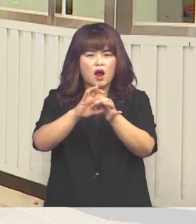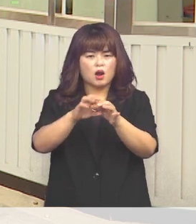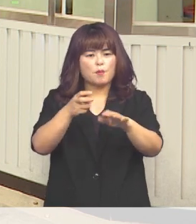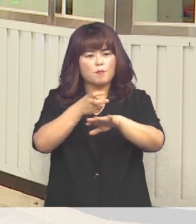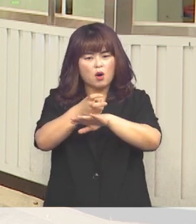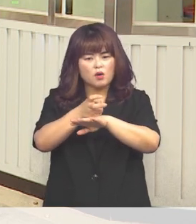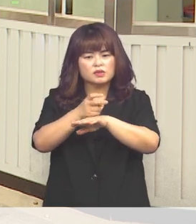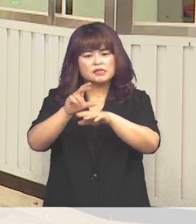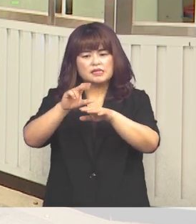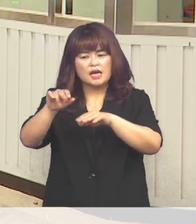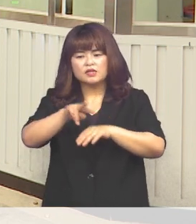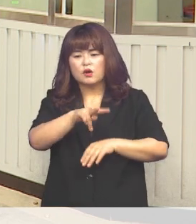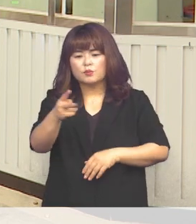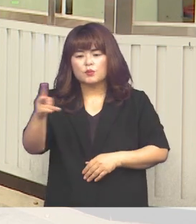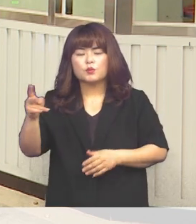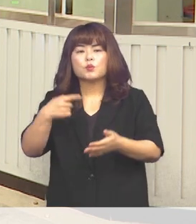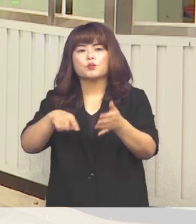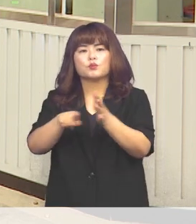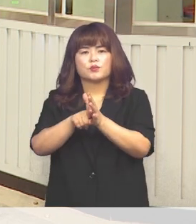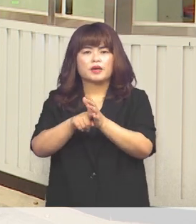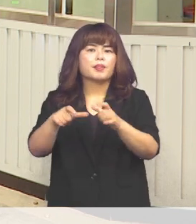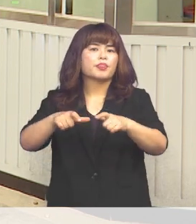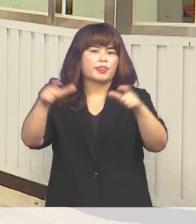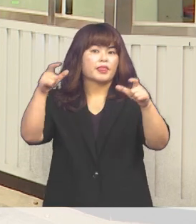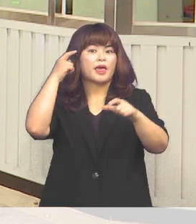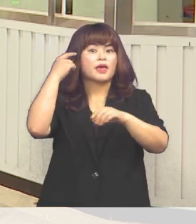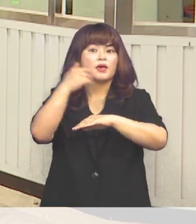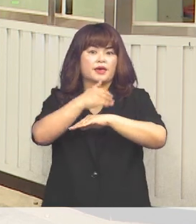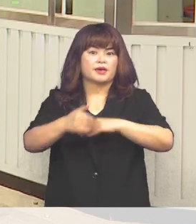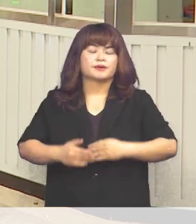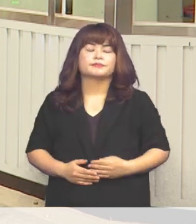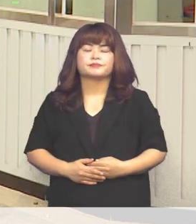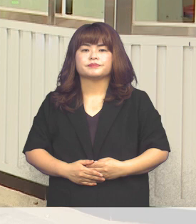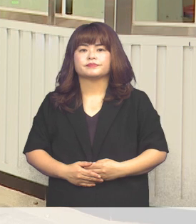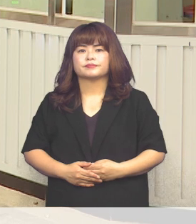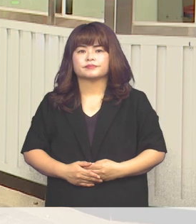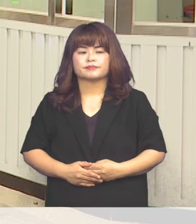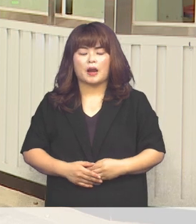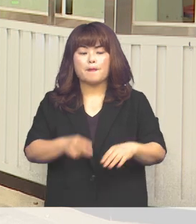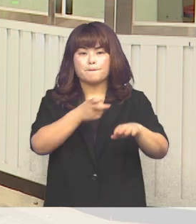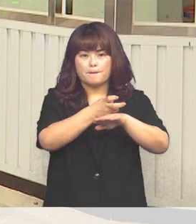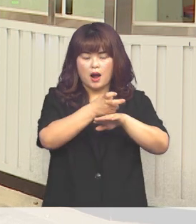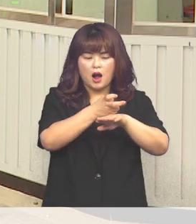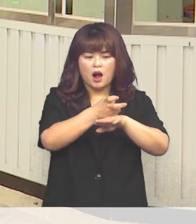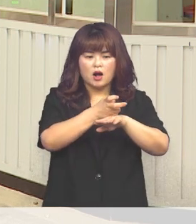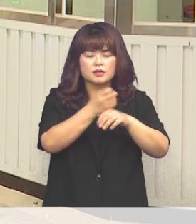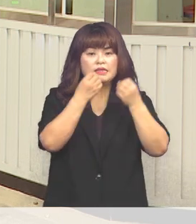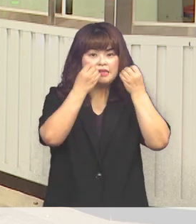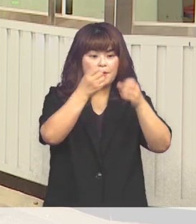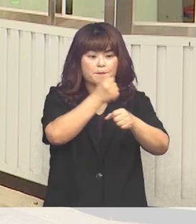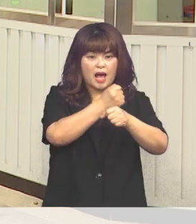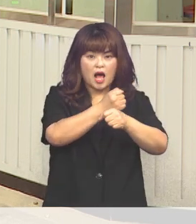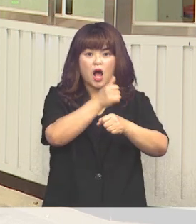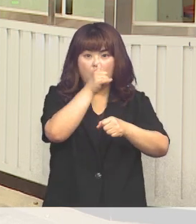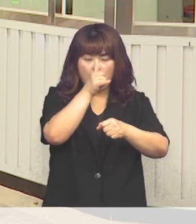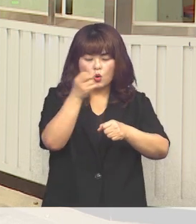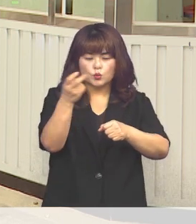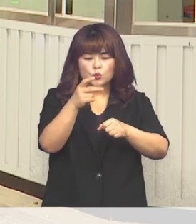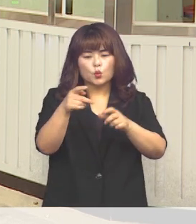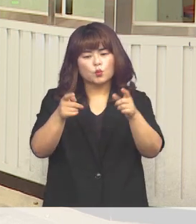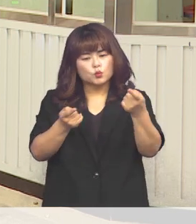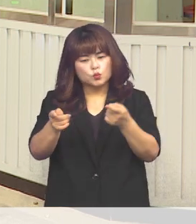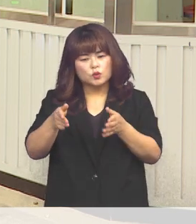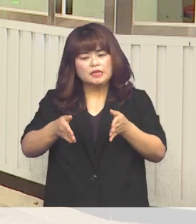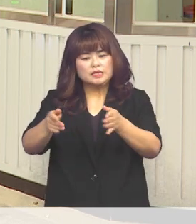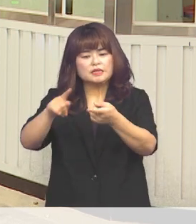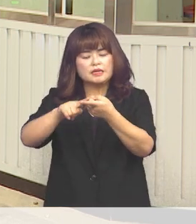연계 교통망을 우리가 제대로 가동을 해야 됩니다. 그래서 버스 노선을 신설을 하고